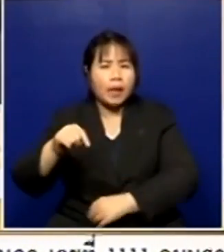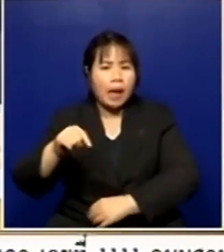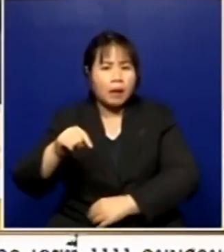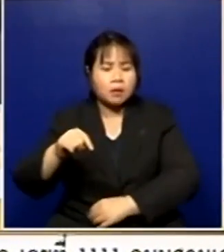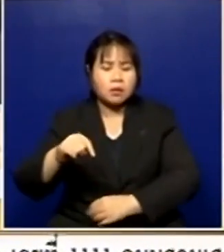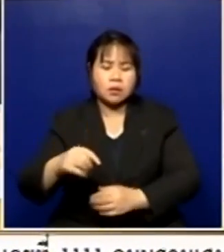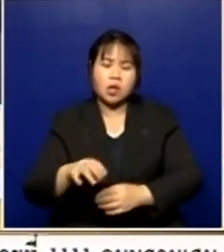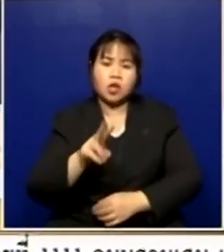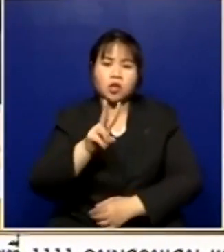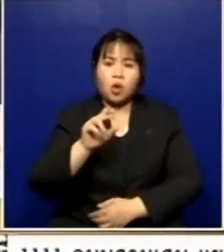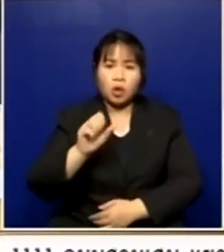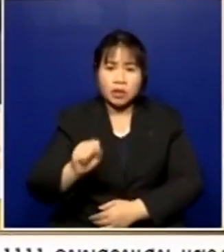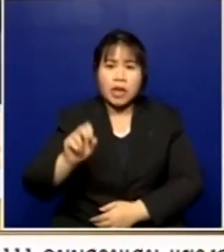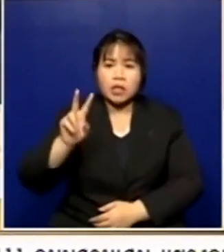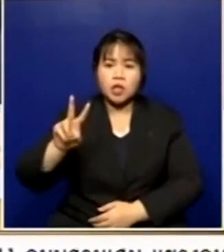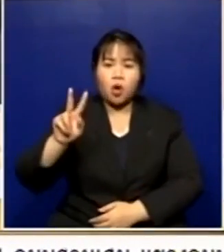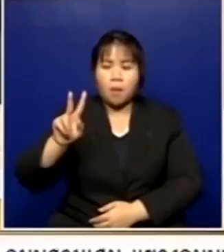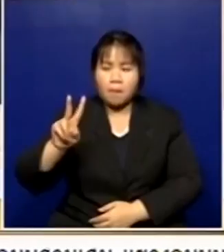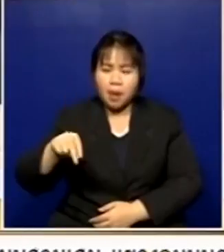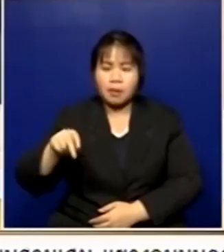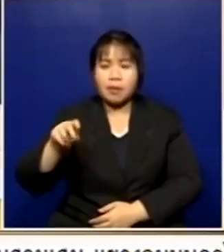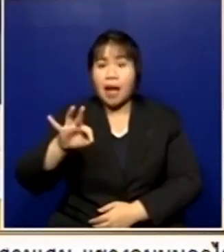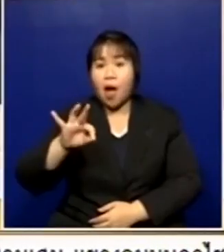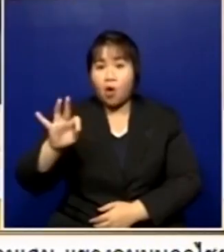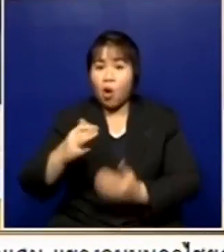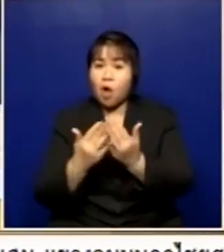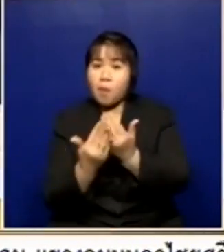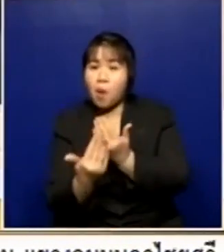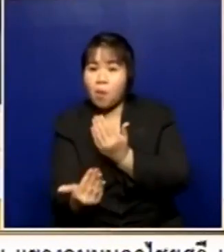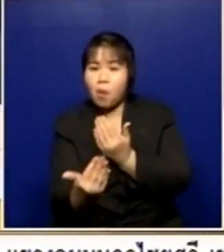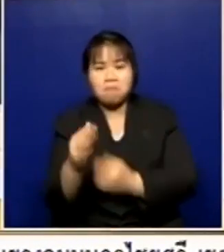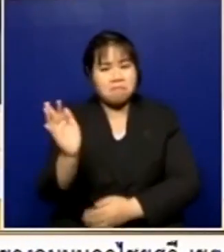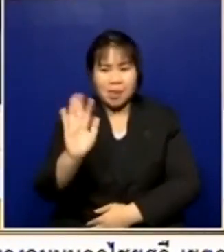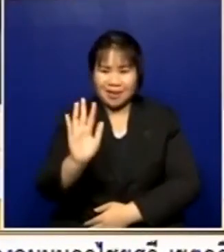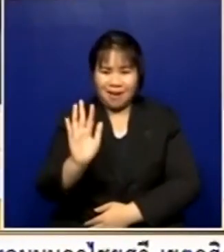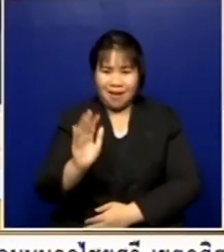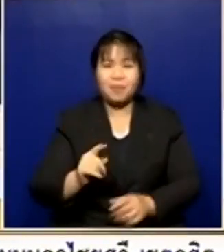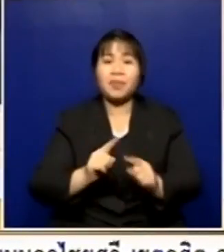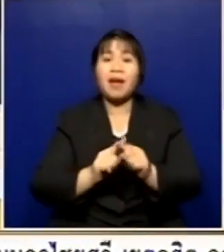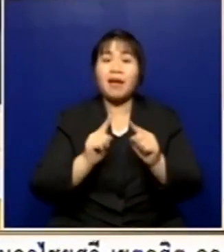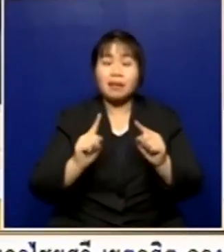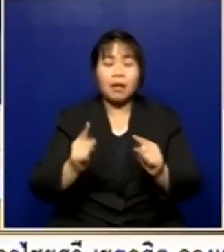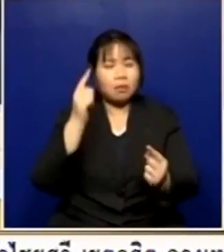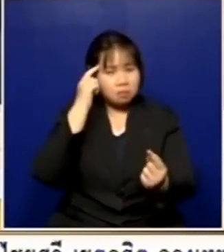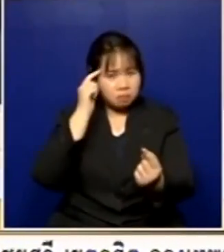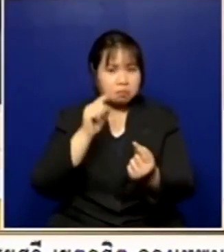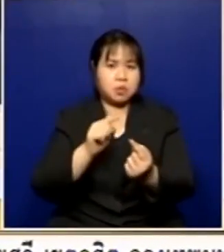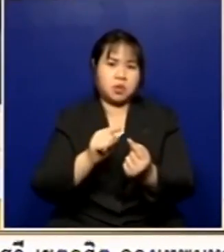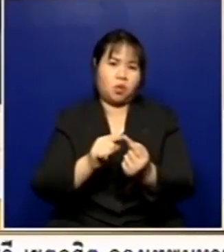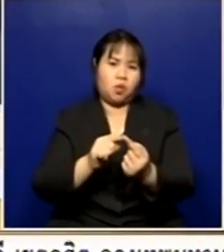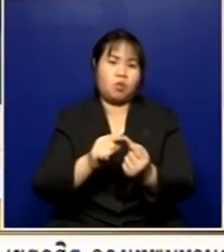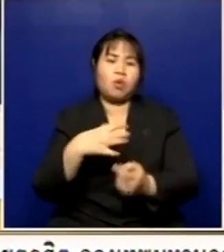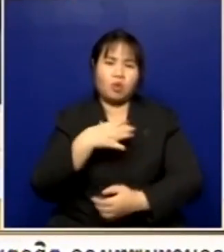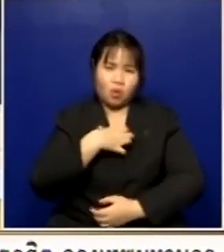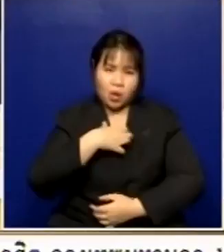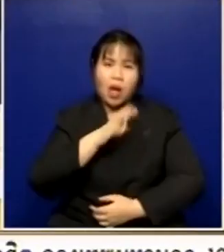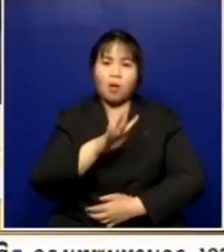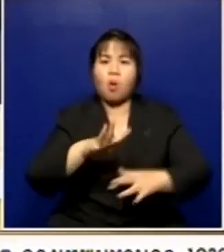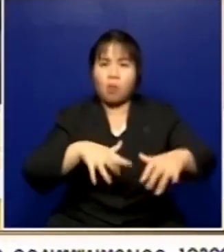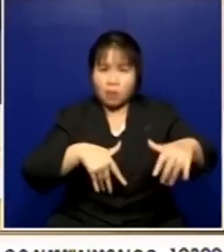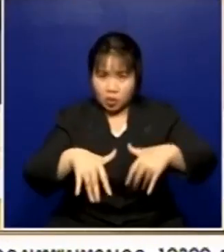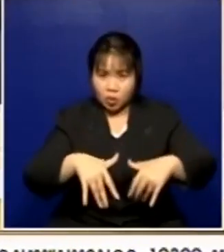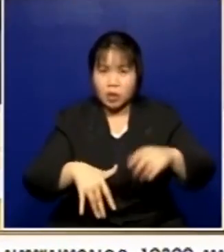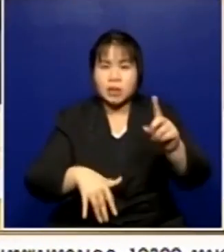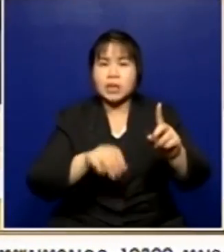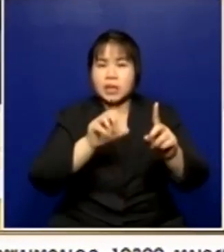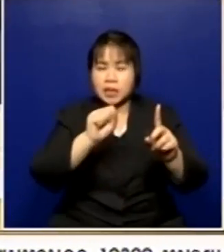แสน 2900แผ่นหากหมายความถึงเจตจำนงและความต้องการของประชาชนหนึ่ง